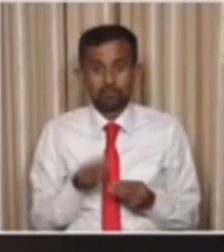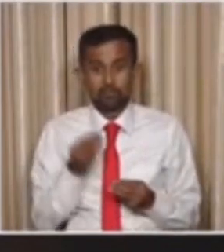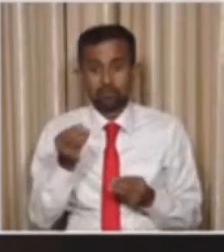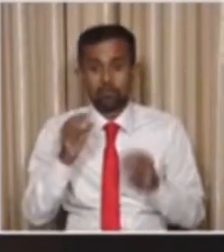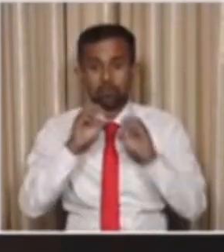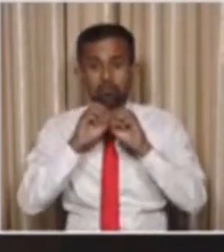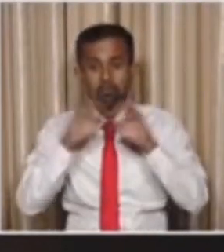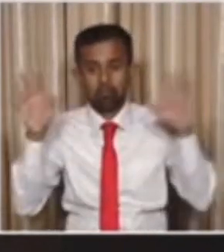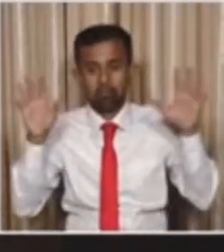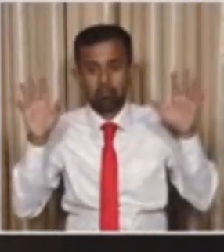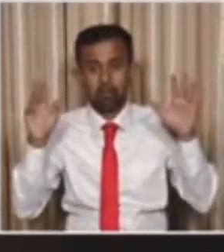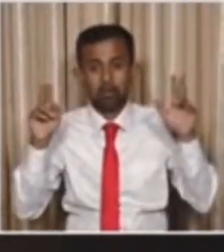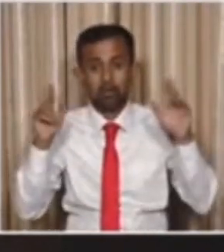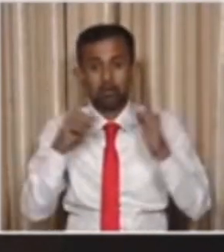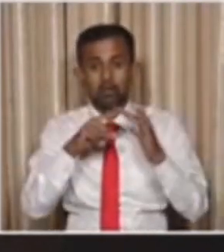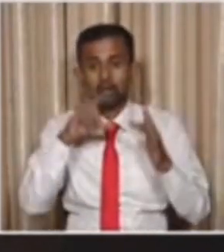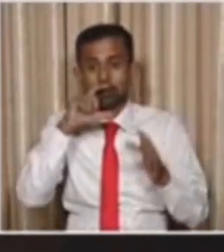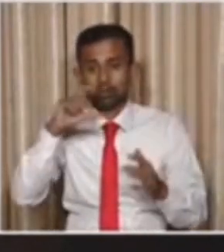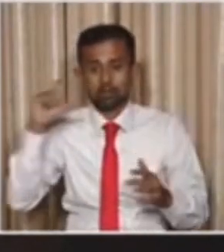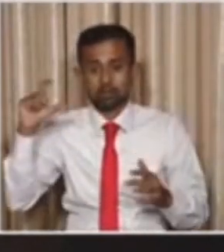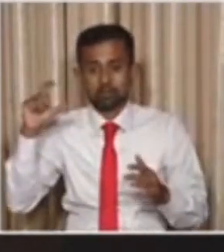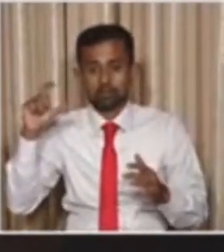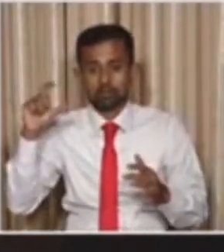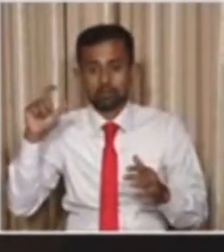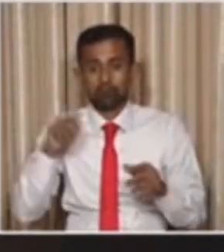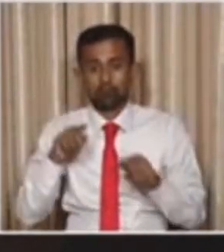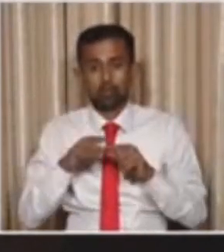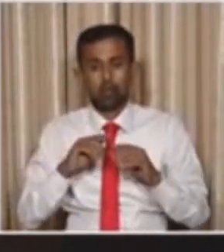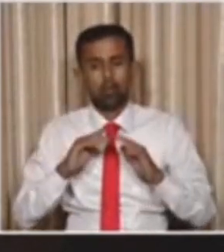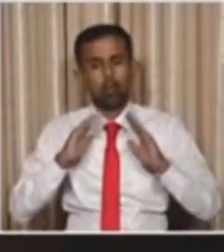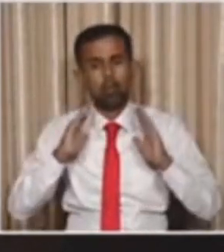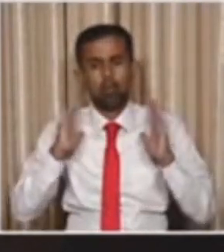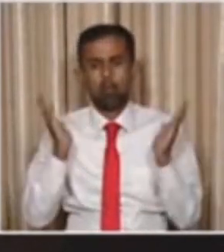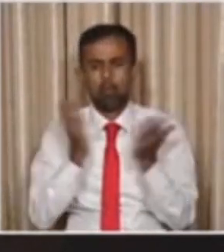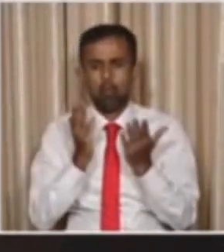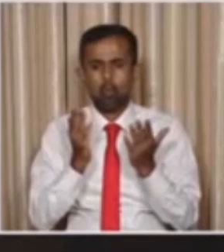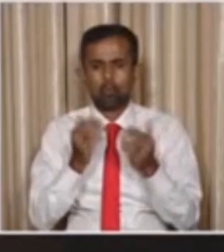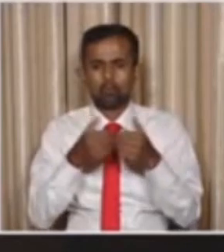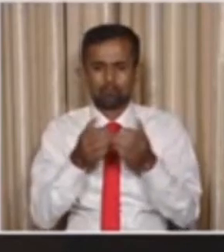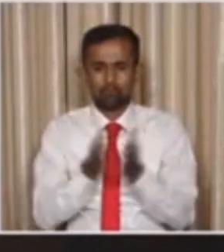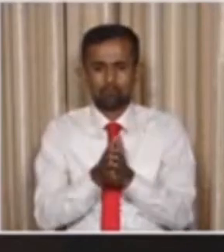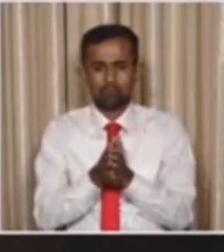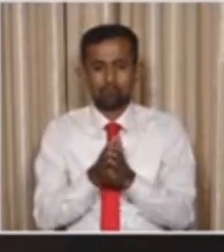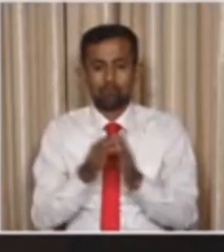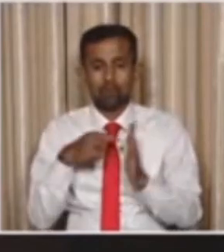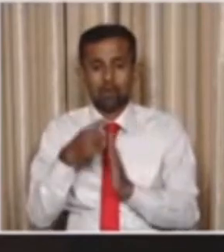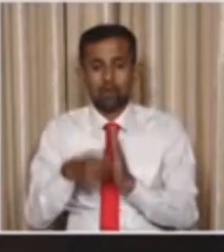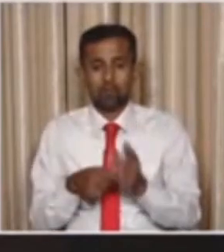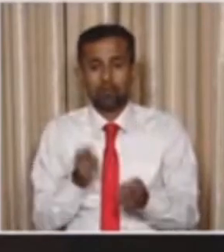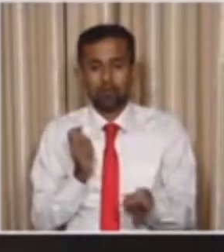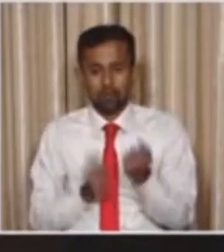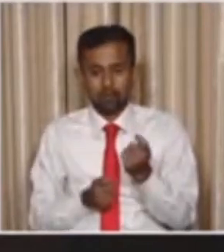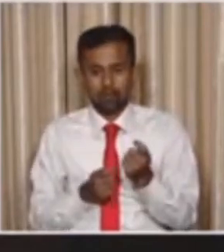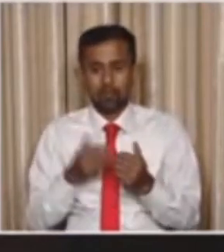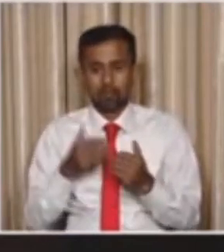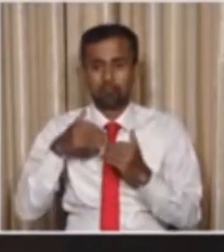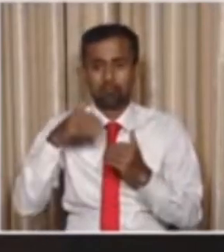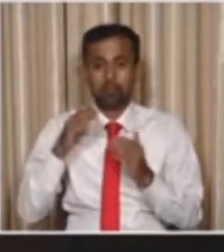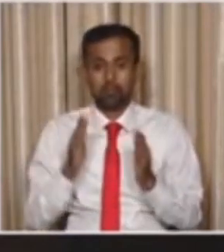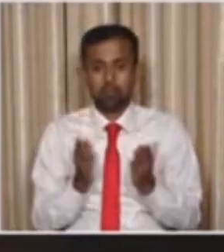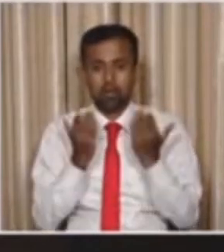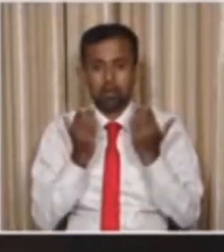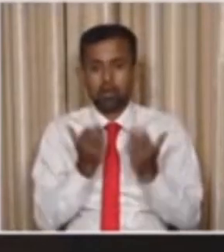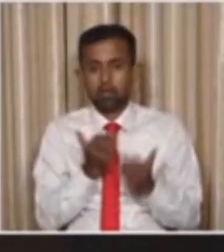පණිවිඩය ජාත්‍යන්තර ක්‍රිකට් කවුන්සිලයට විතරක් නෙමෙයි ඕනෑම කෙනෙකුට සාධීනව මේ රටේ ක්‍රිකට් එක අද මෙතනින් එහාට පටන් ගන්න